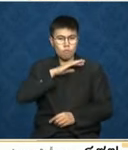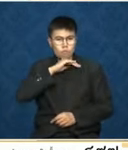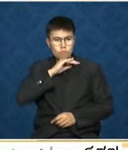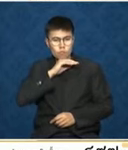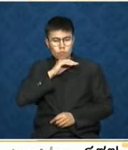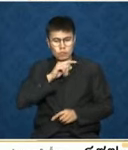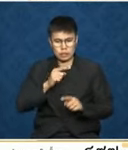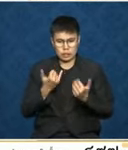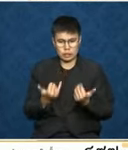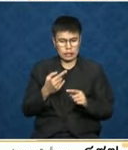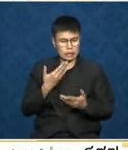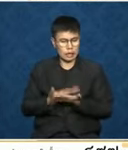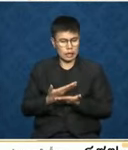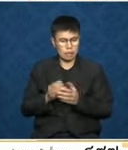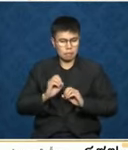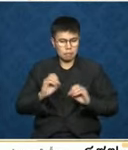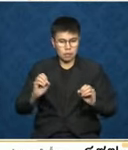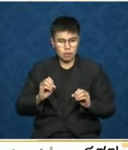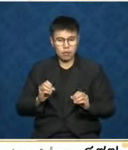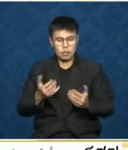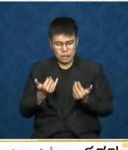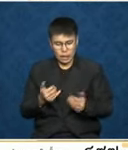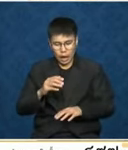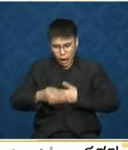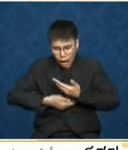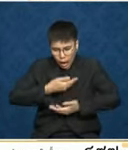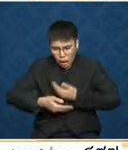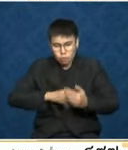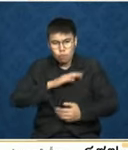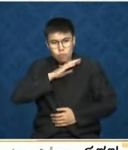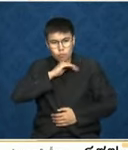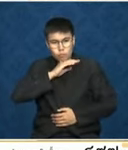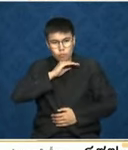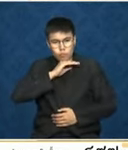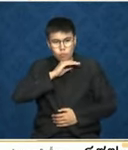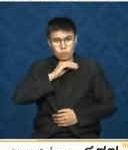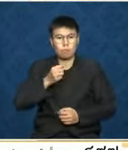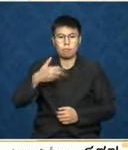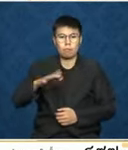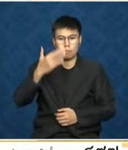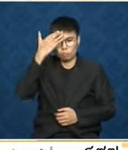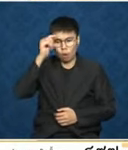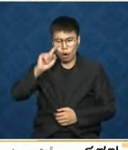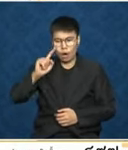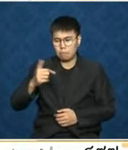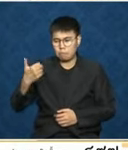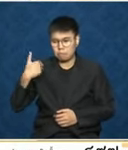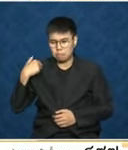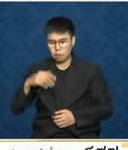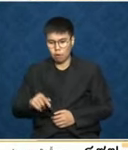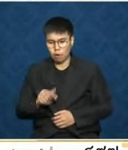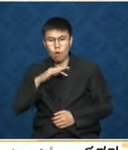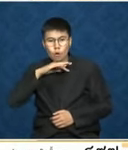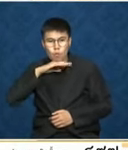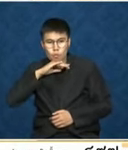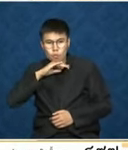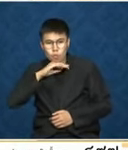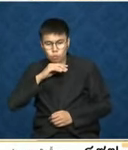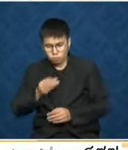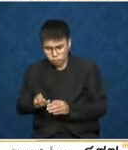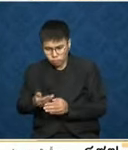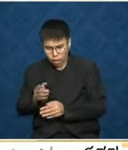ราคาตกต่ำเพราะไอ้หมูเถื่อนนี่แหละนั้นนายกได้เมตตาสั่งการผู้เกี่ยวข้องไปอีกทีครับเรื่องหมูเถื่อน